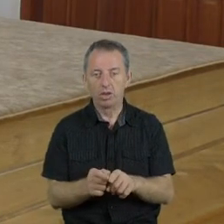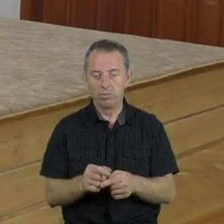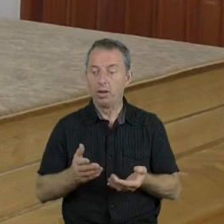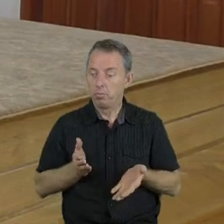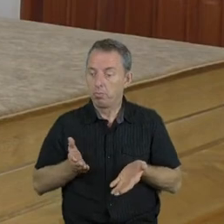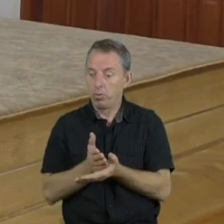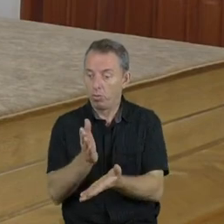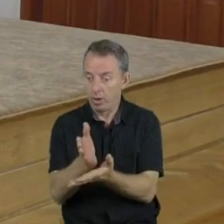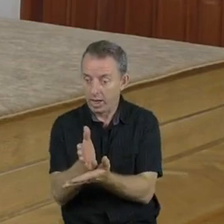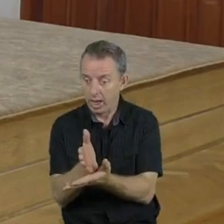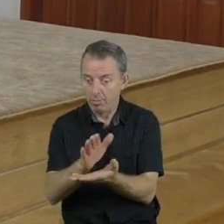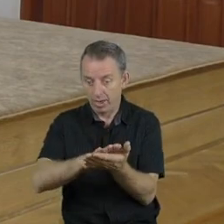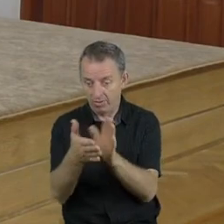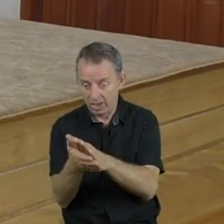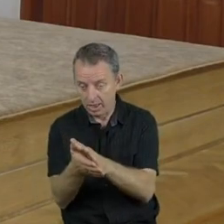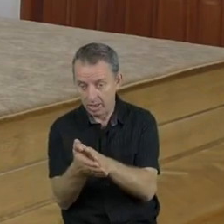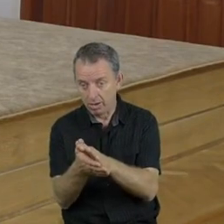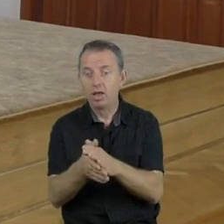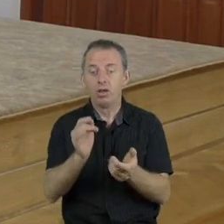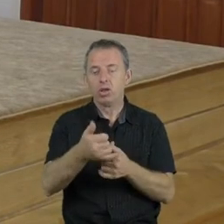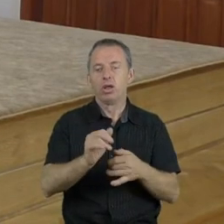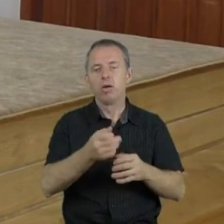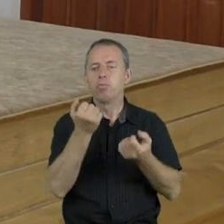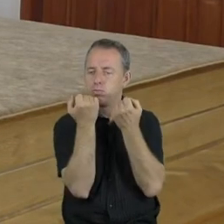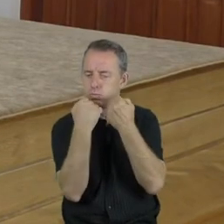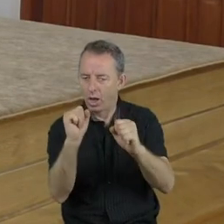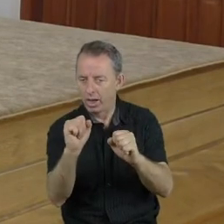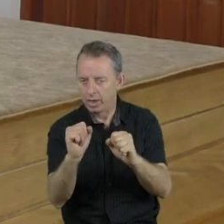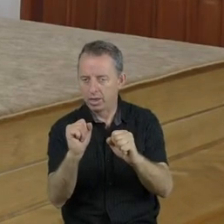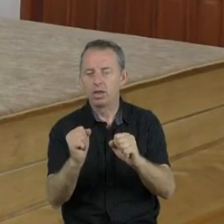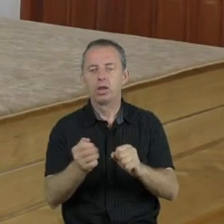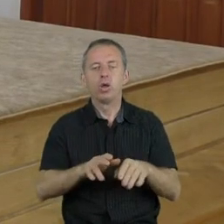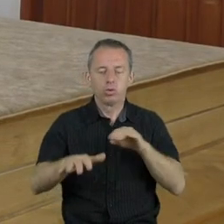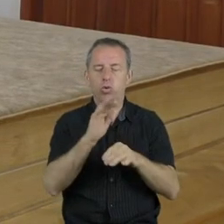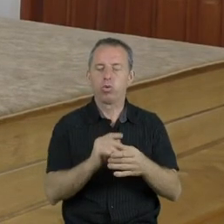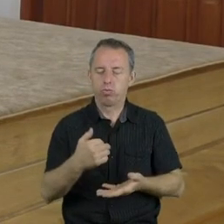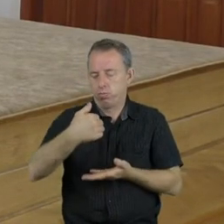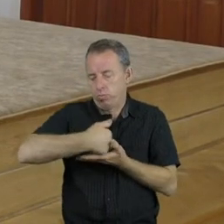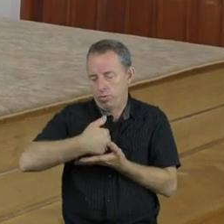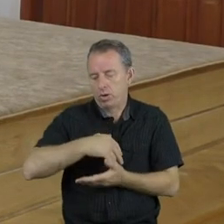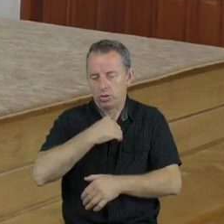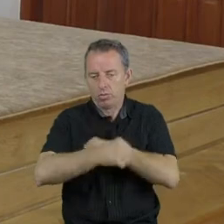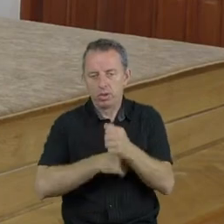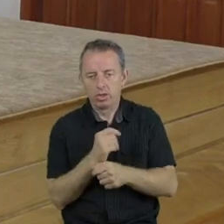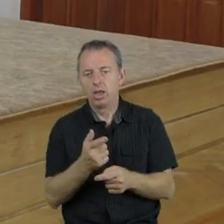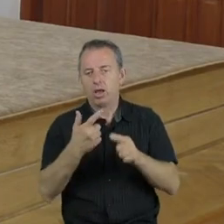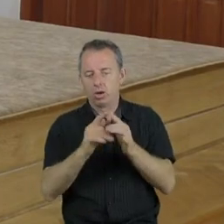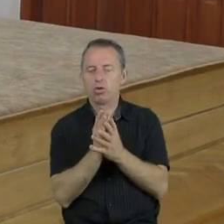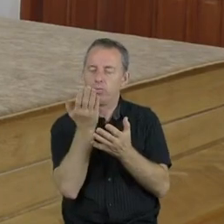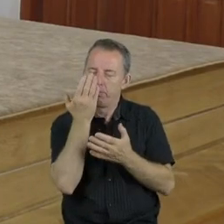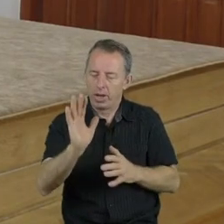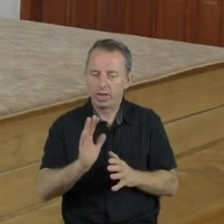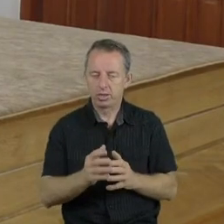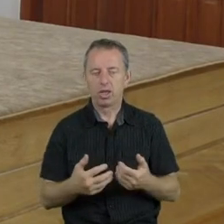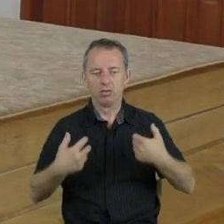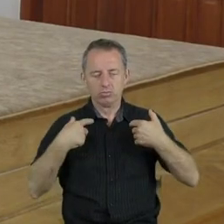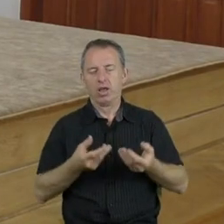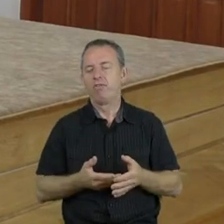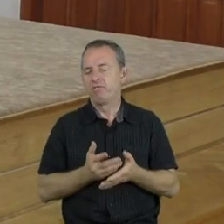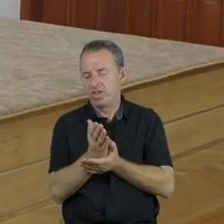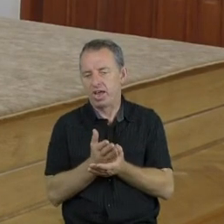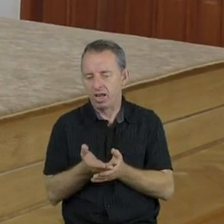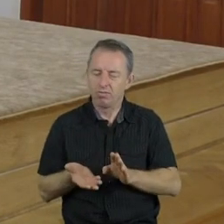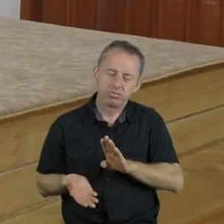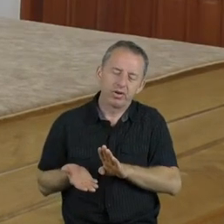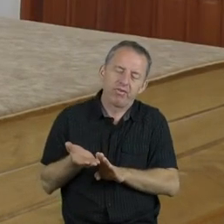inspirujemy nawzajem, to jeszcze bardziej będzie nas Bóg inspirował do tego, by nasz Kościół bardziej, żeby nasza wiara, może